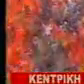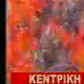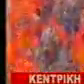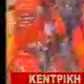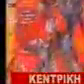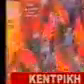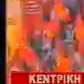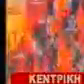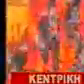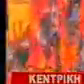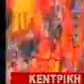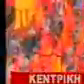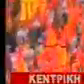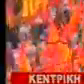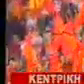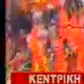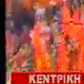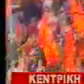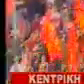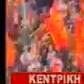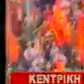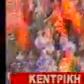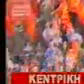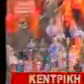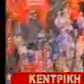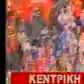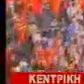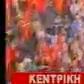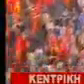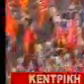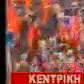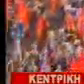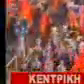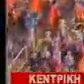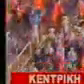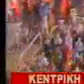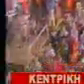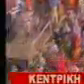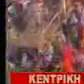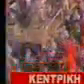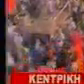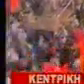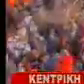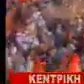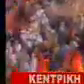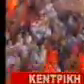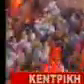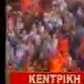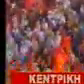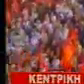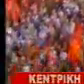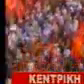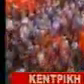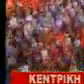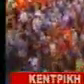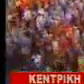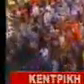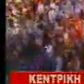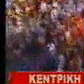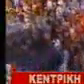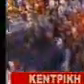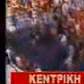Αυτή η συγκέντρωση δείχνει την αποφασιστικότητα των κομμουνιστών, των φίλων του